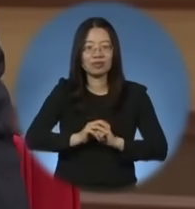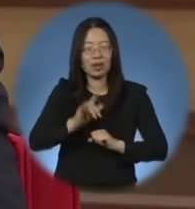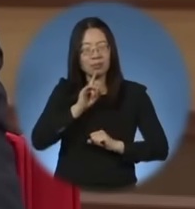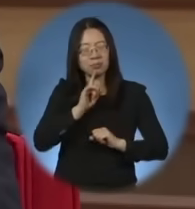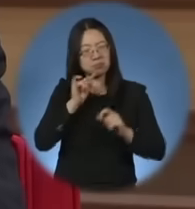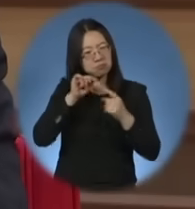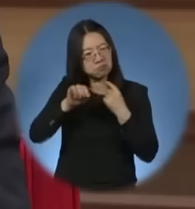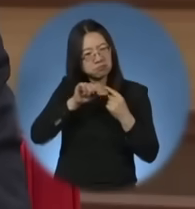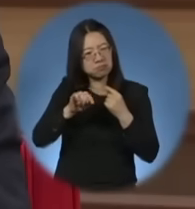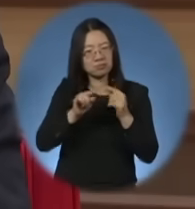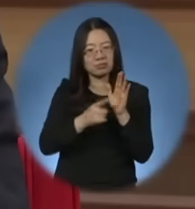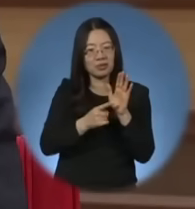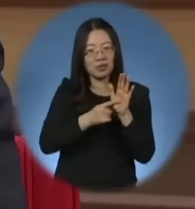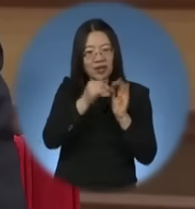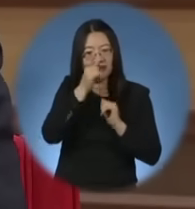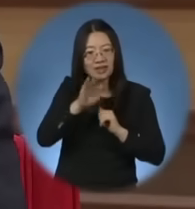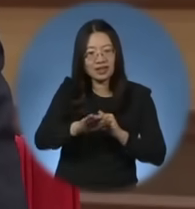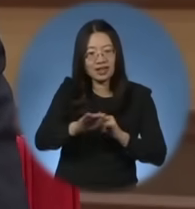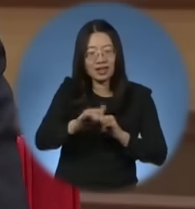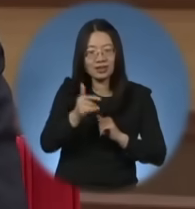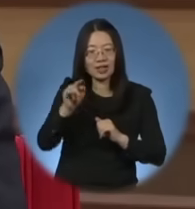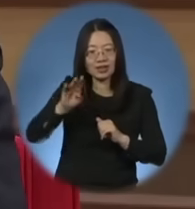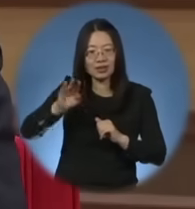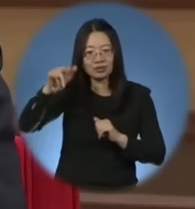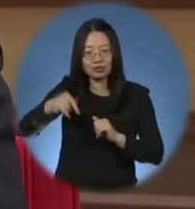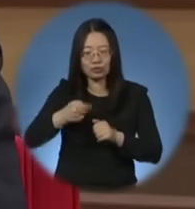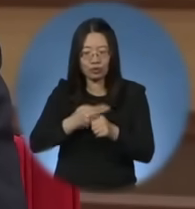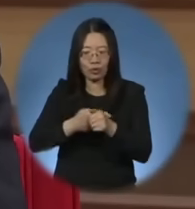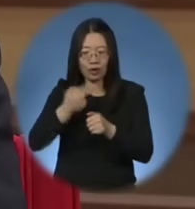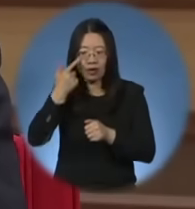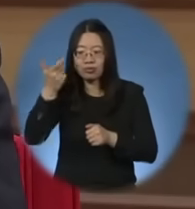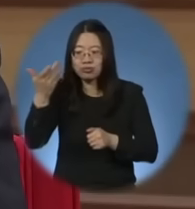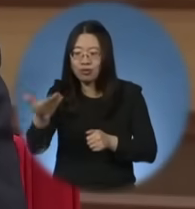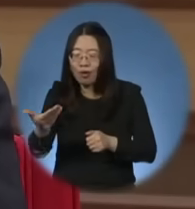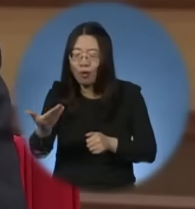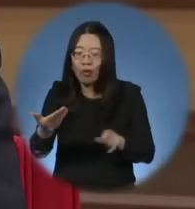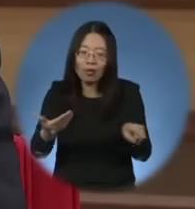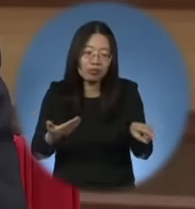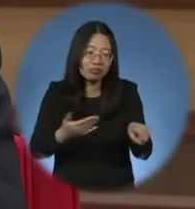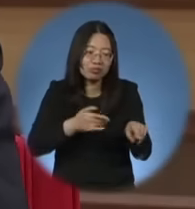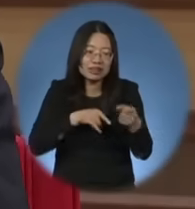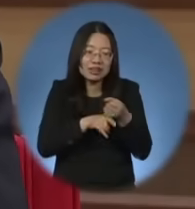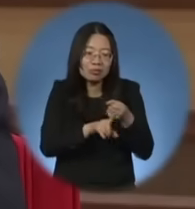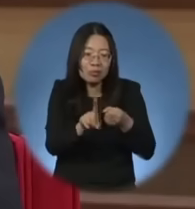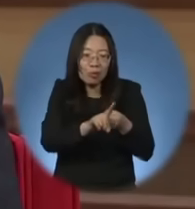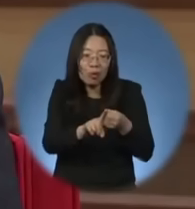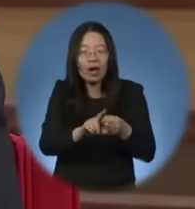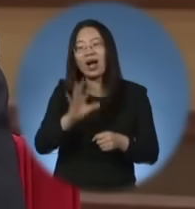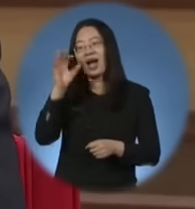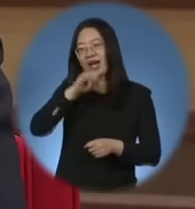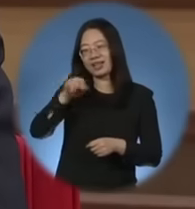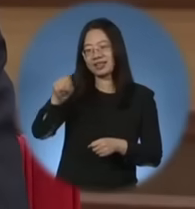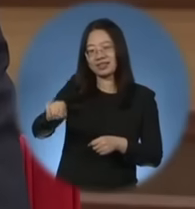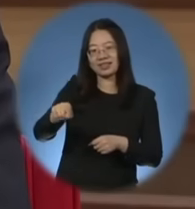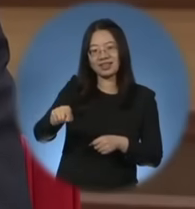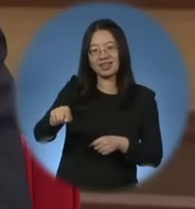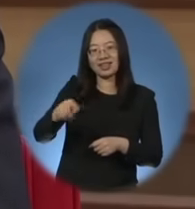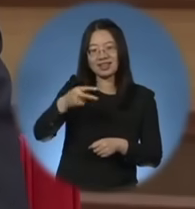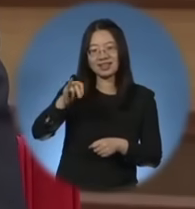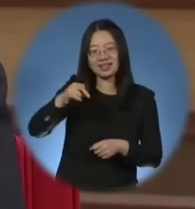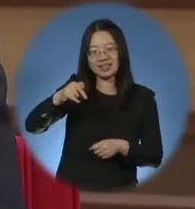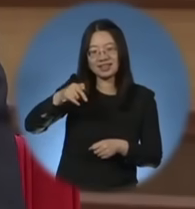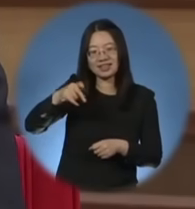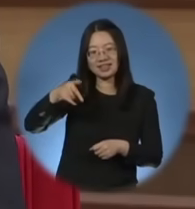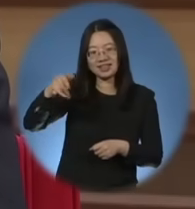좀 말이 안 되는 표현인데 난 갈주 선생 보고이 이거 뭐예요 아 그것은 시경에서